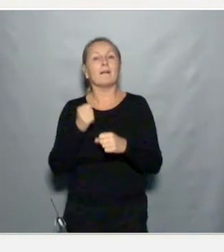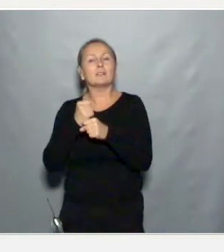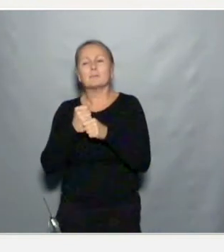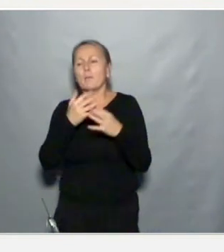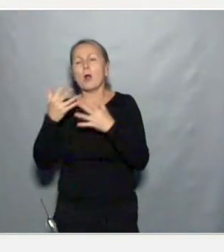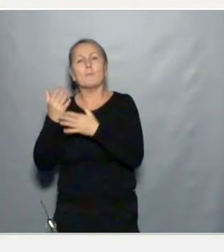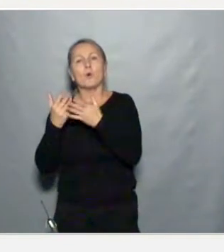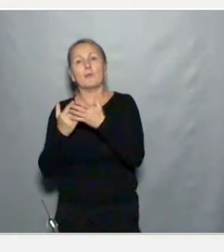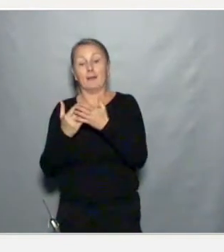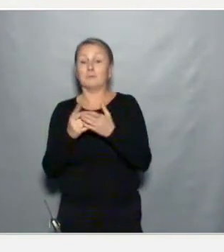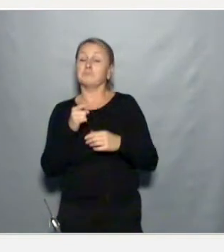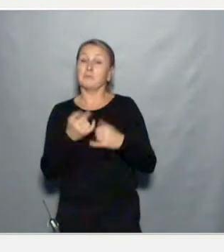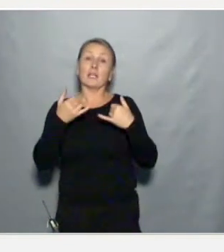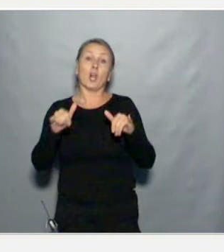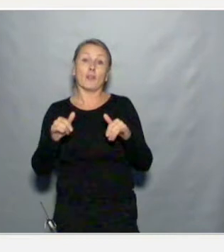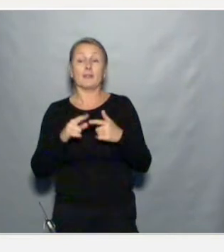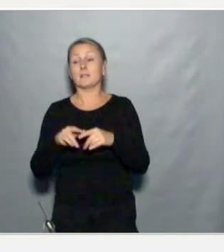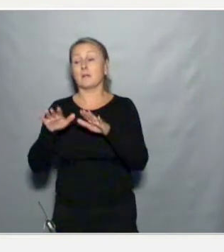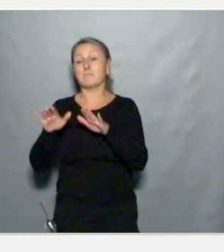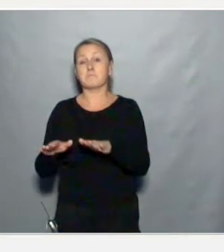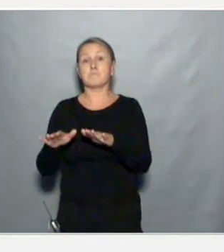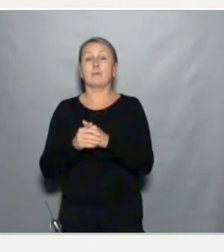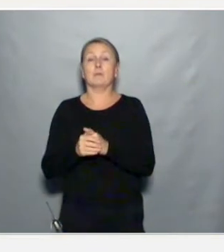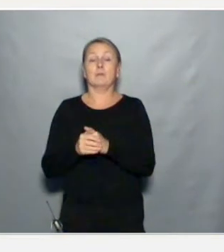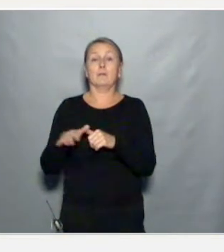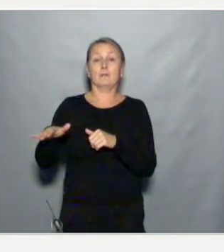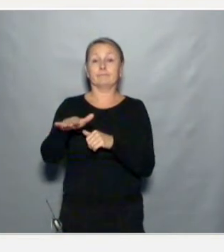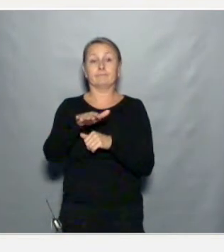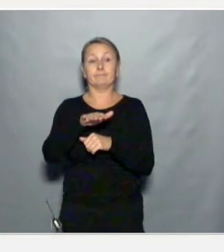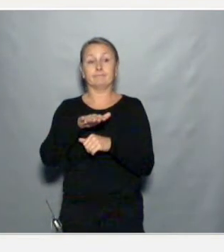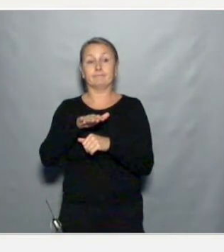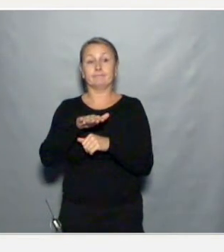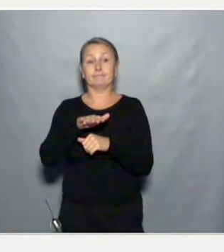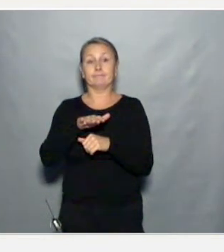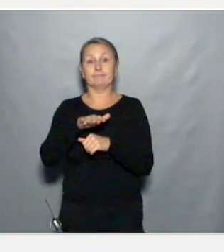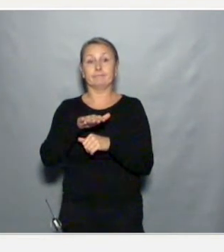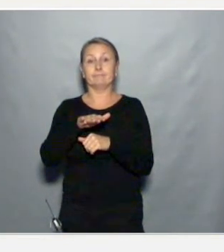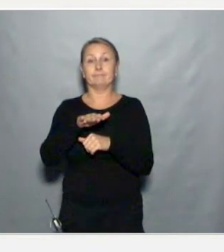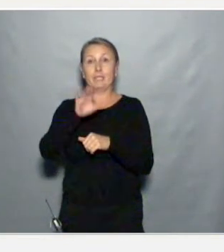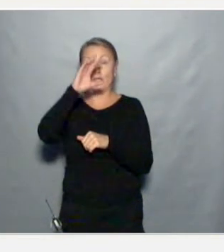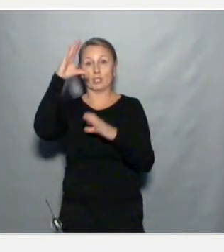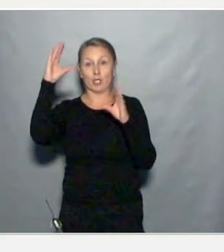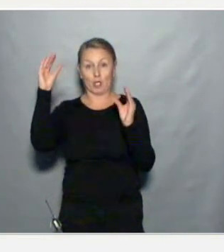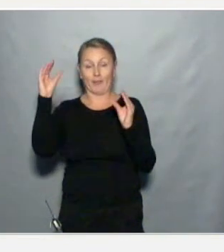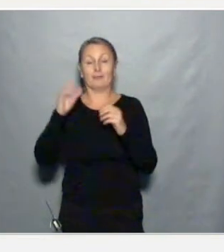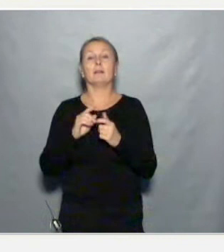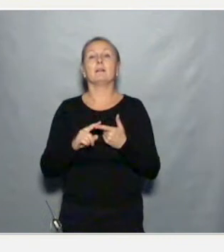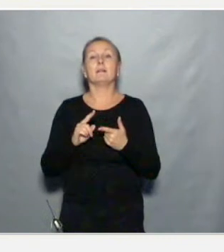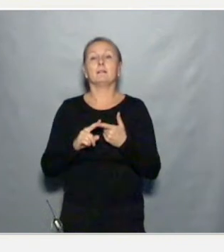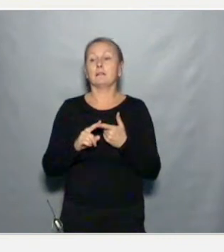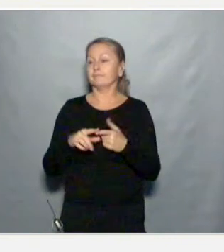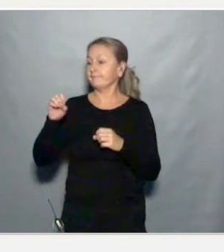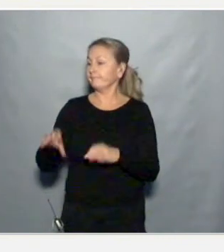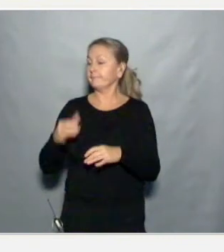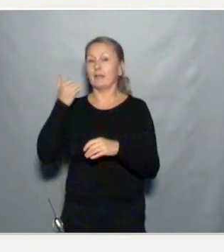många sätt och vis. Bland annat är den gratis, den ligger i molnet, vilket innebär att om, eller kanske snarare när, jag tappar bort min